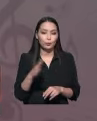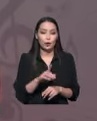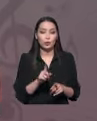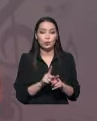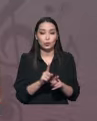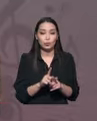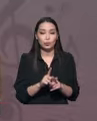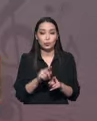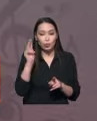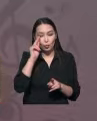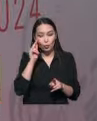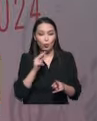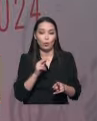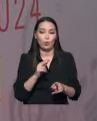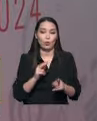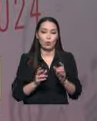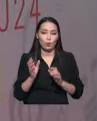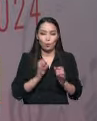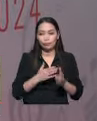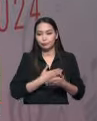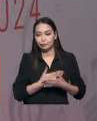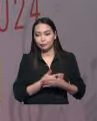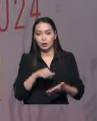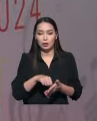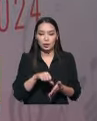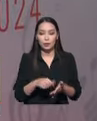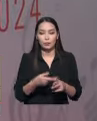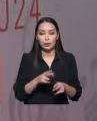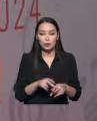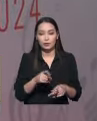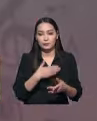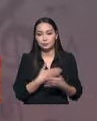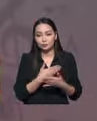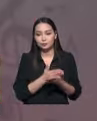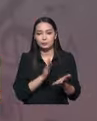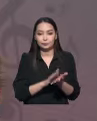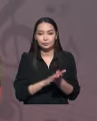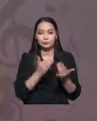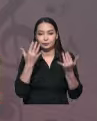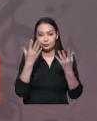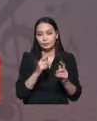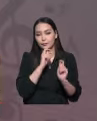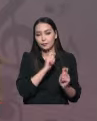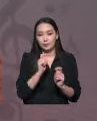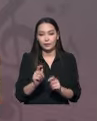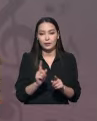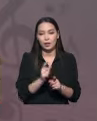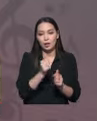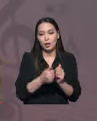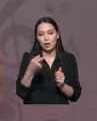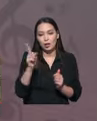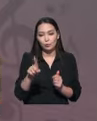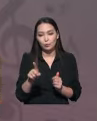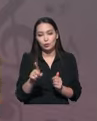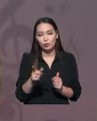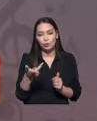оқу орны белсенділік танытып. Бүгін қорытынды марапаттау кеші. Әр номинациядан 3